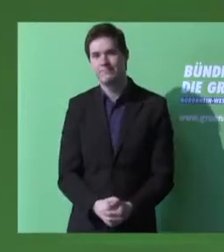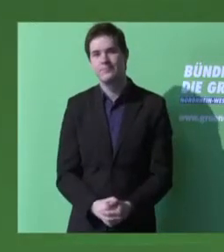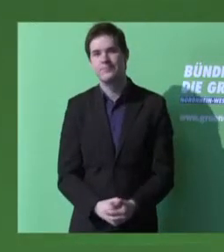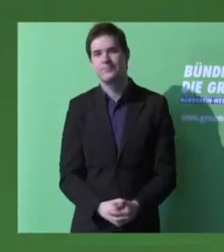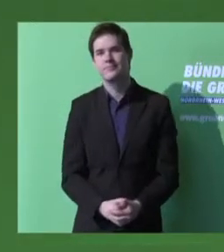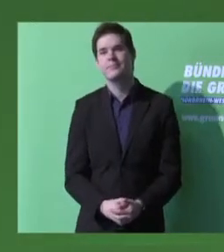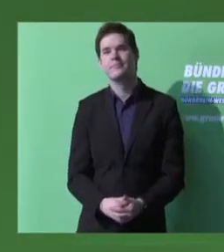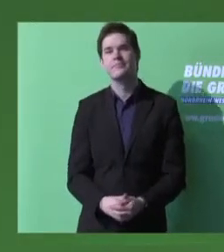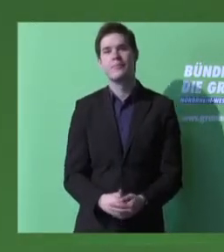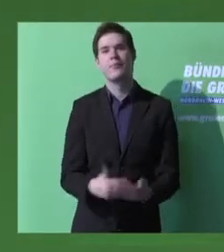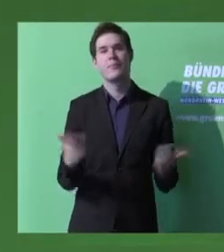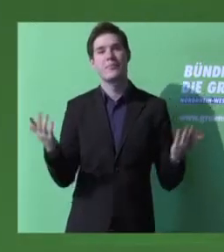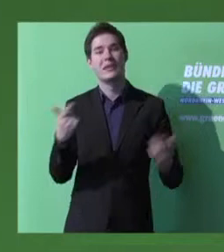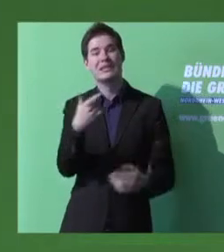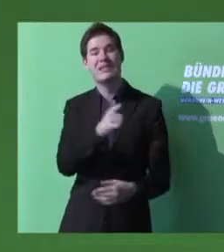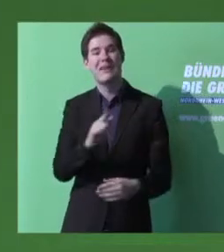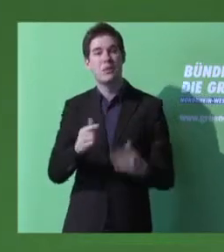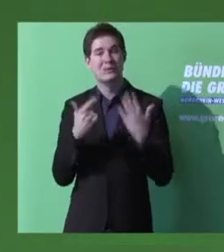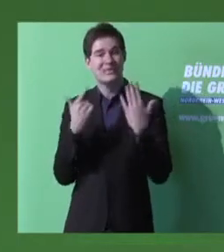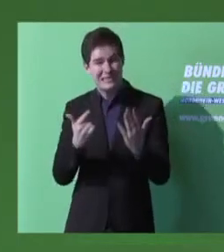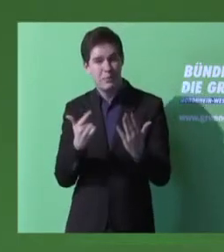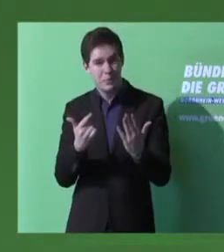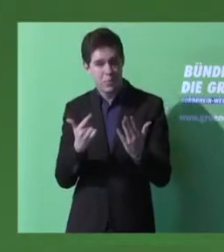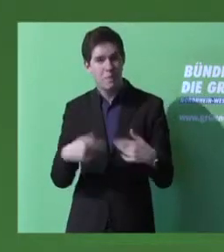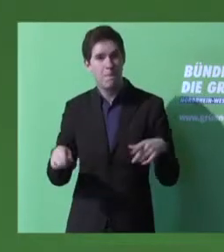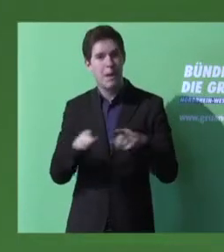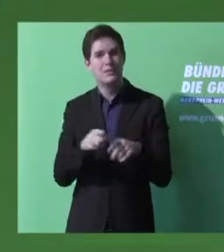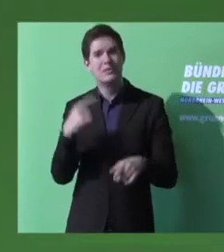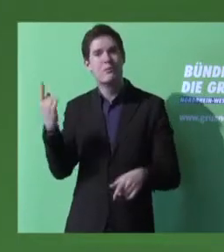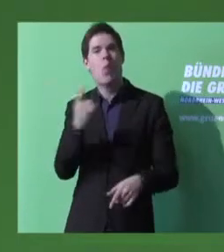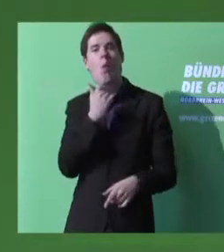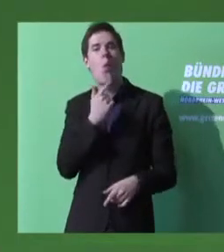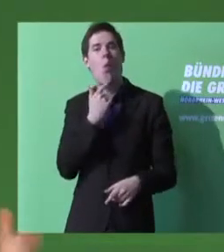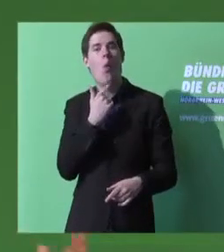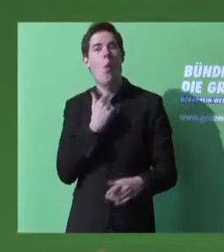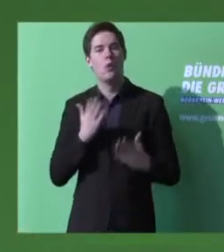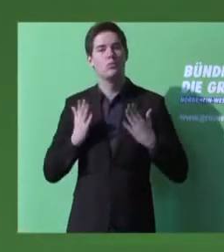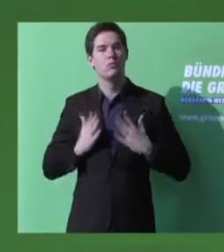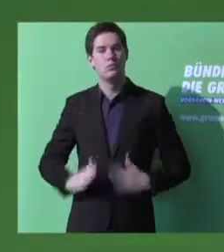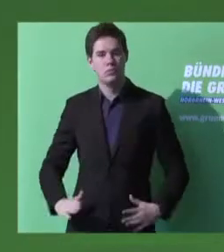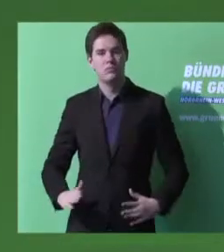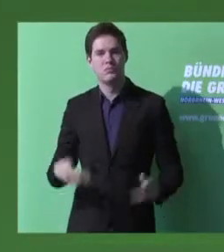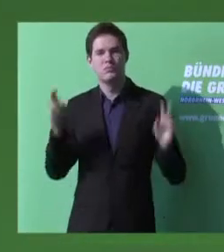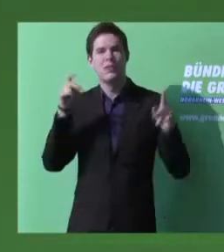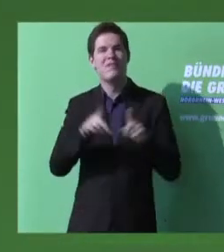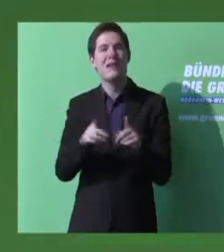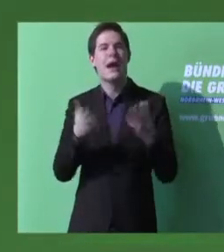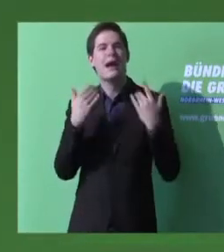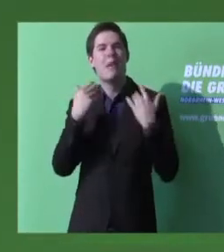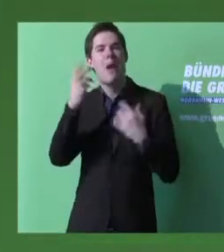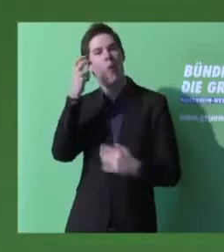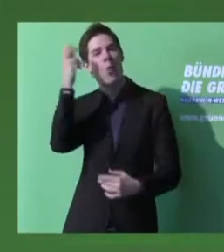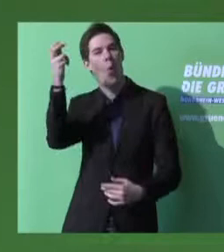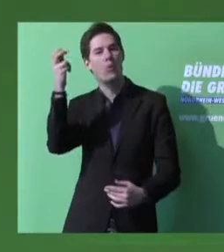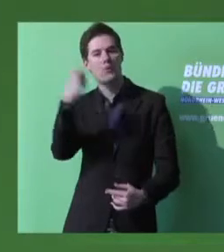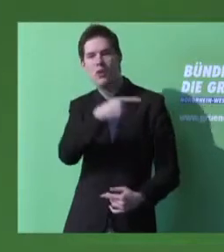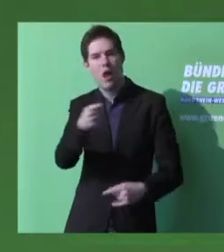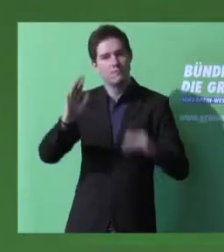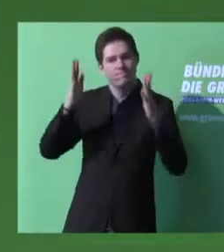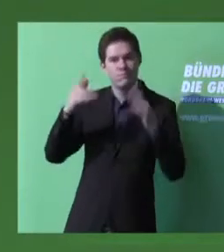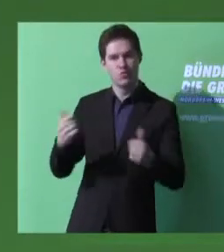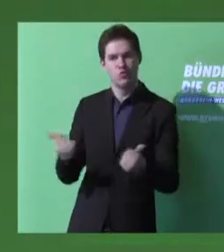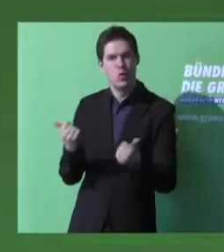2007, als es angebracht war, da ist sie noch mit ihrem roten Anorak, ist sie da als Klimakönigin gefeiert worden vor den